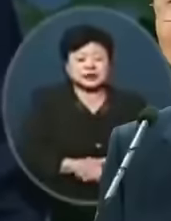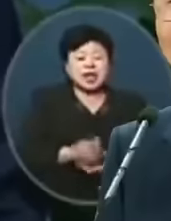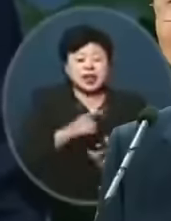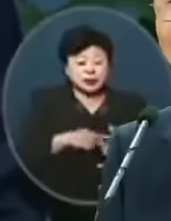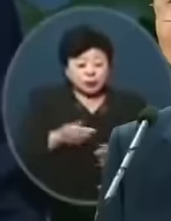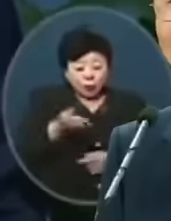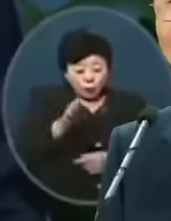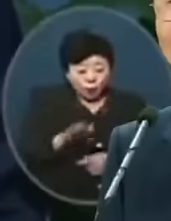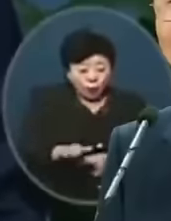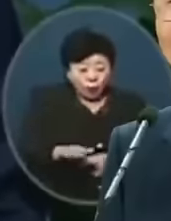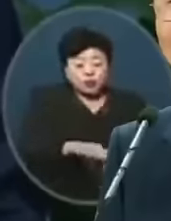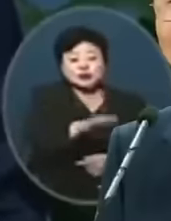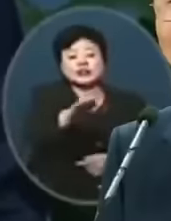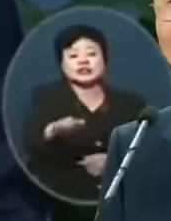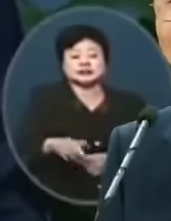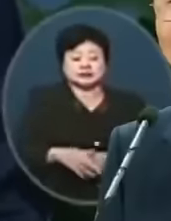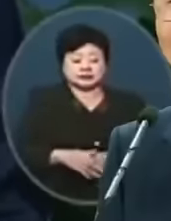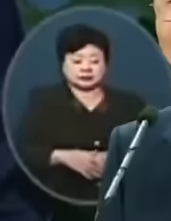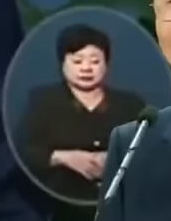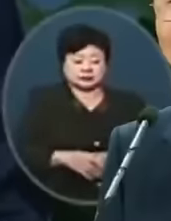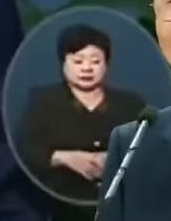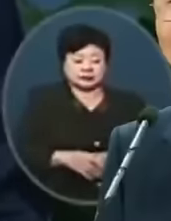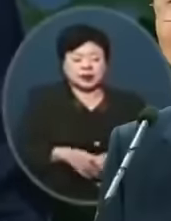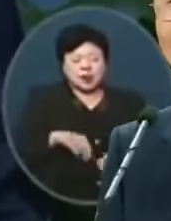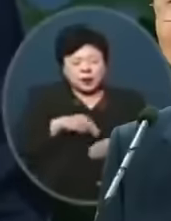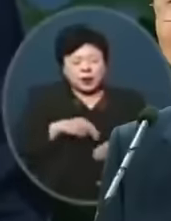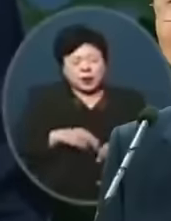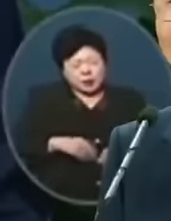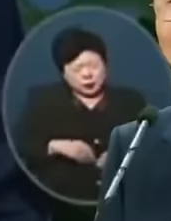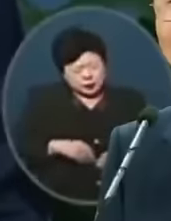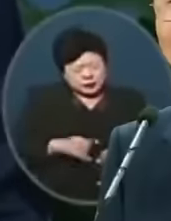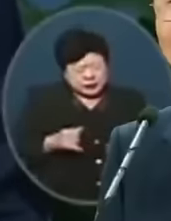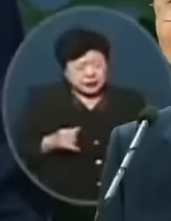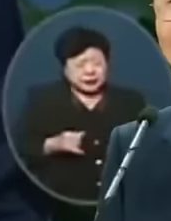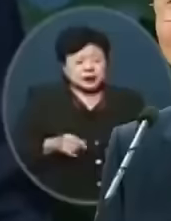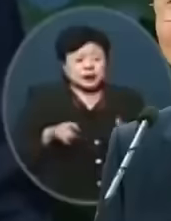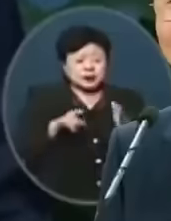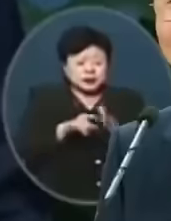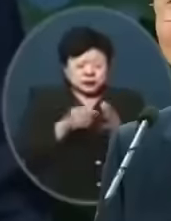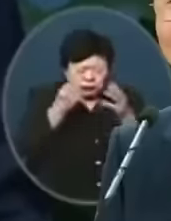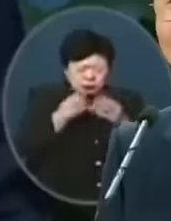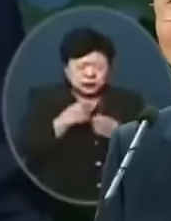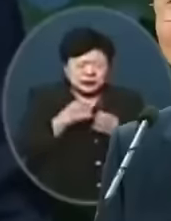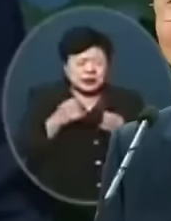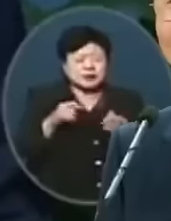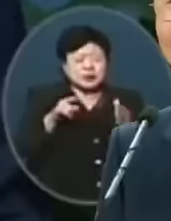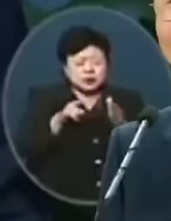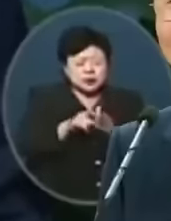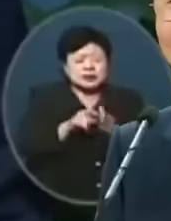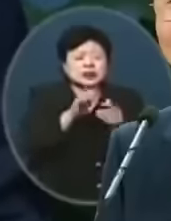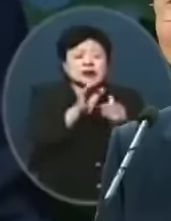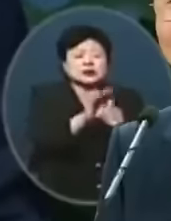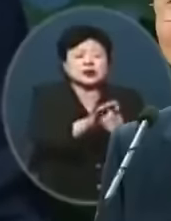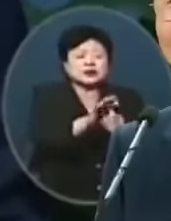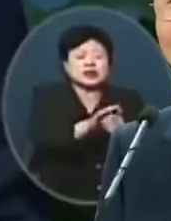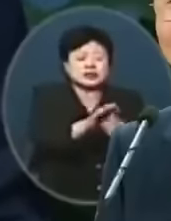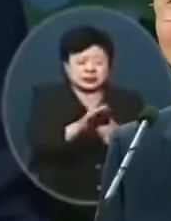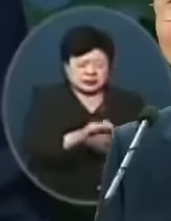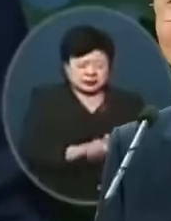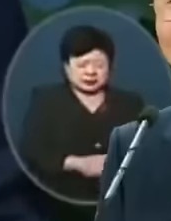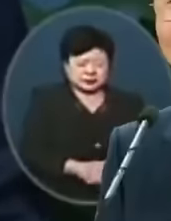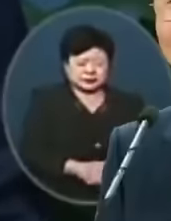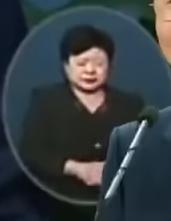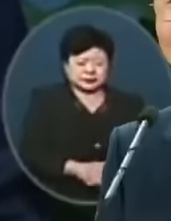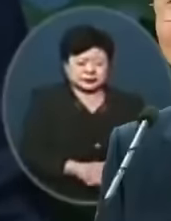그러더라도 우리는 헐벗고 굶주리고 고통당하는 동포들에게 좋은 일을 해줘야